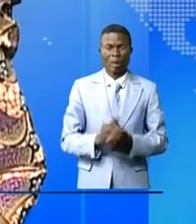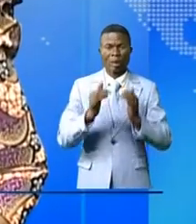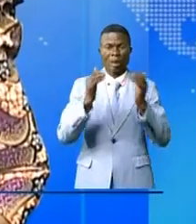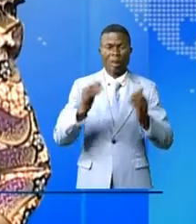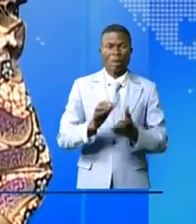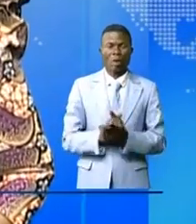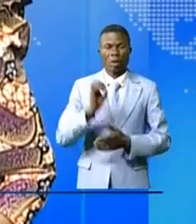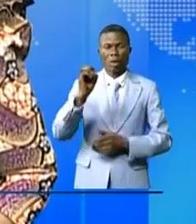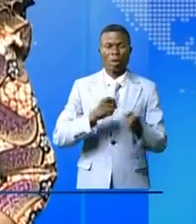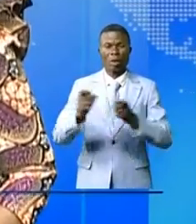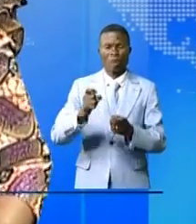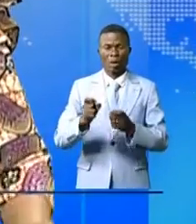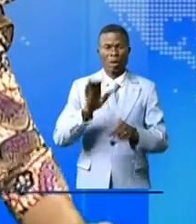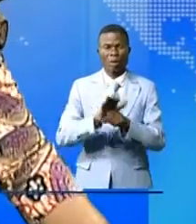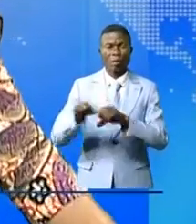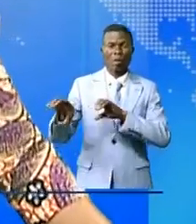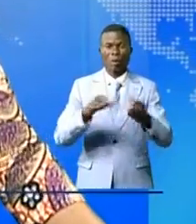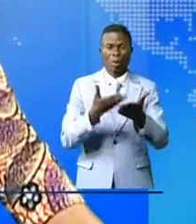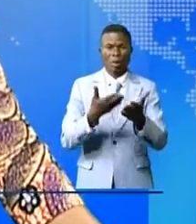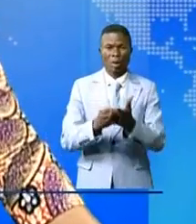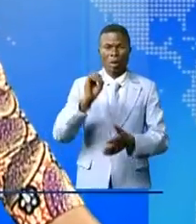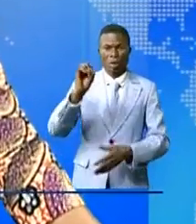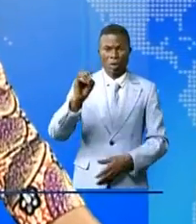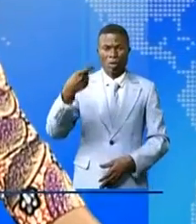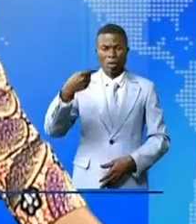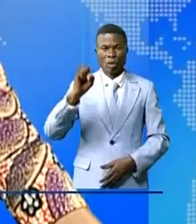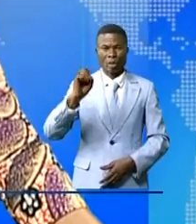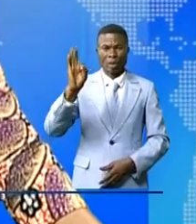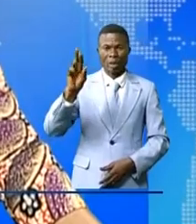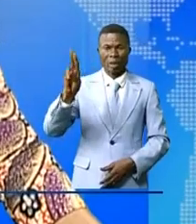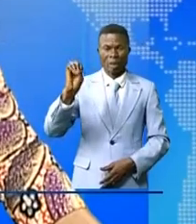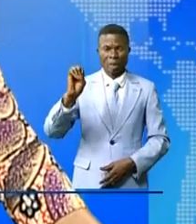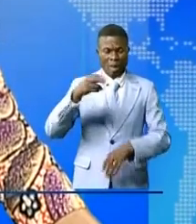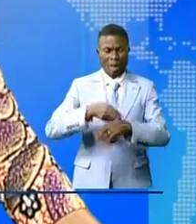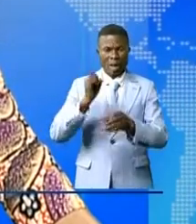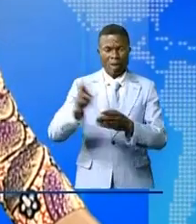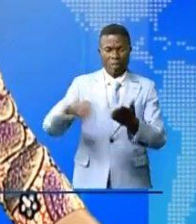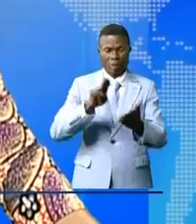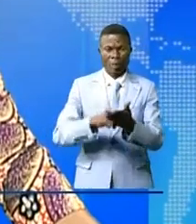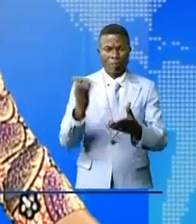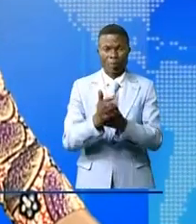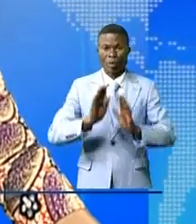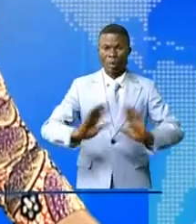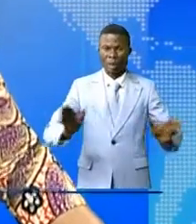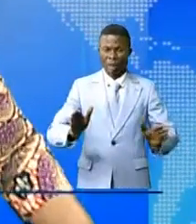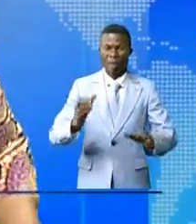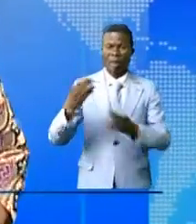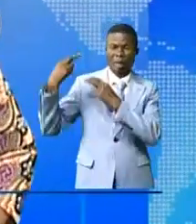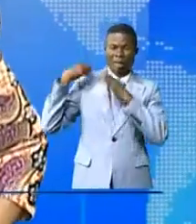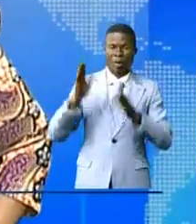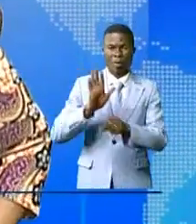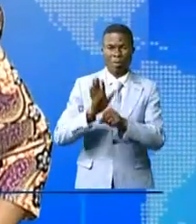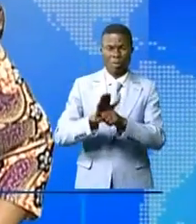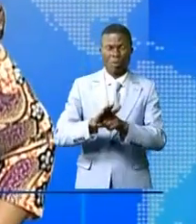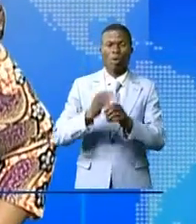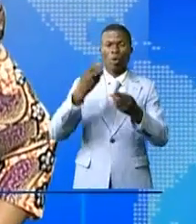des gestions du fret multimodal OGFREM. Ce vendredi, l'heure était à la signature des contrats de performance des responsables des différentes